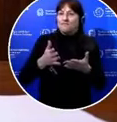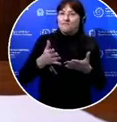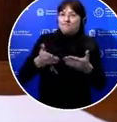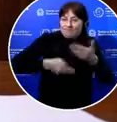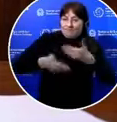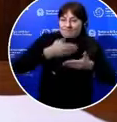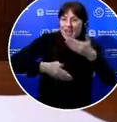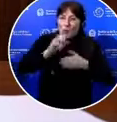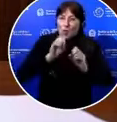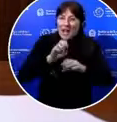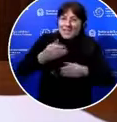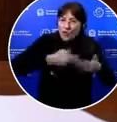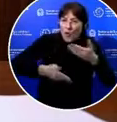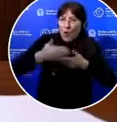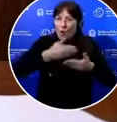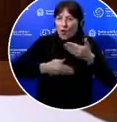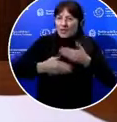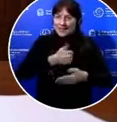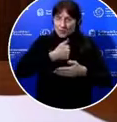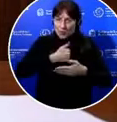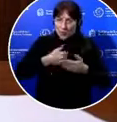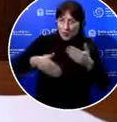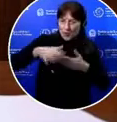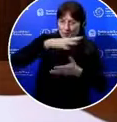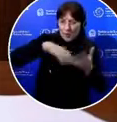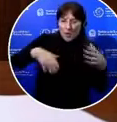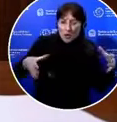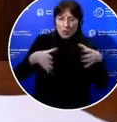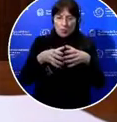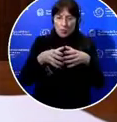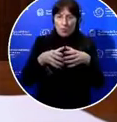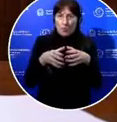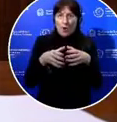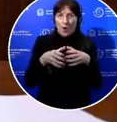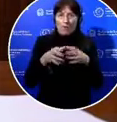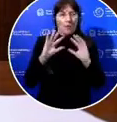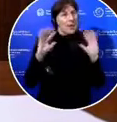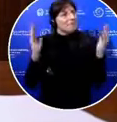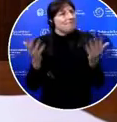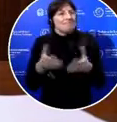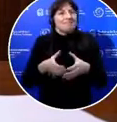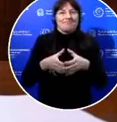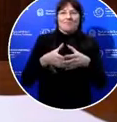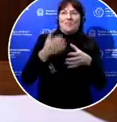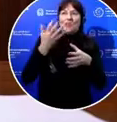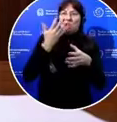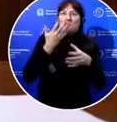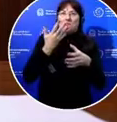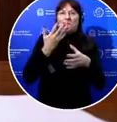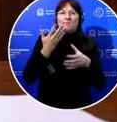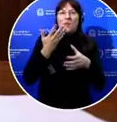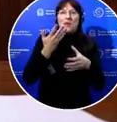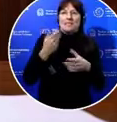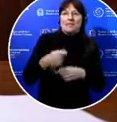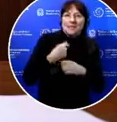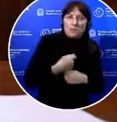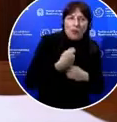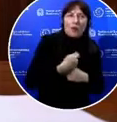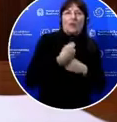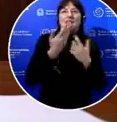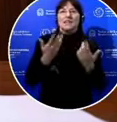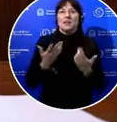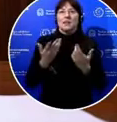autoeducazione in cui il gruppo ritrova se stesso nella voglia, nella